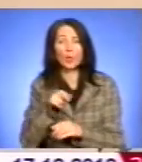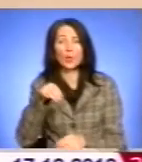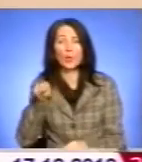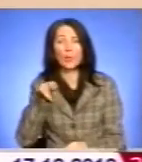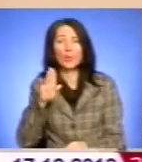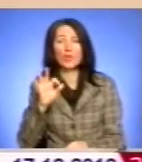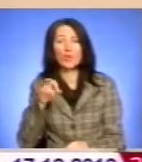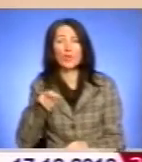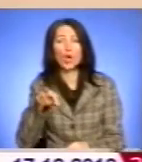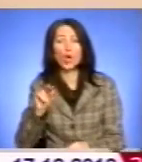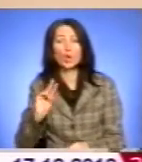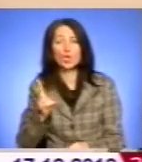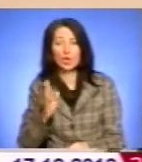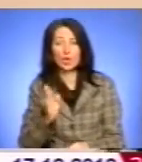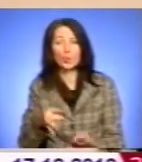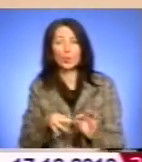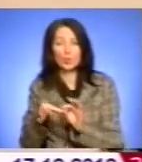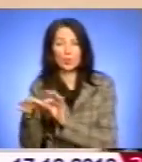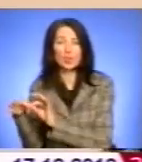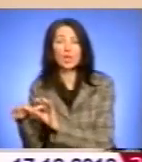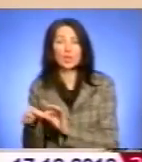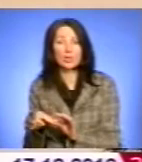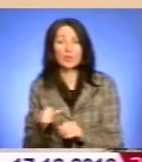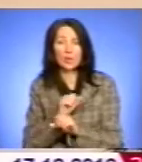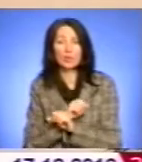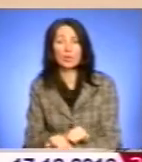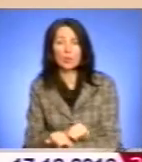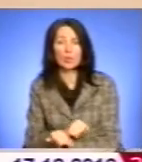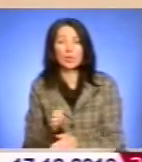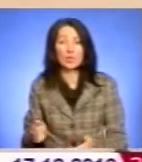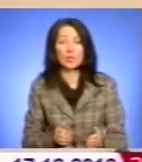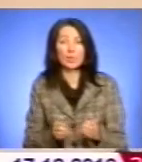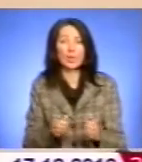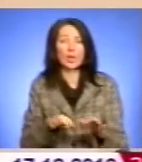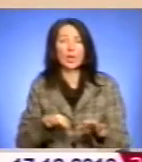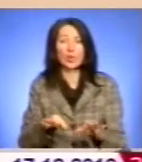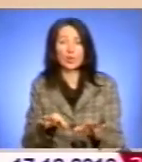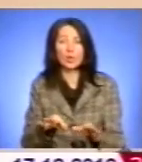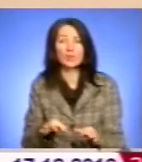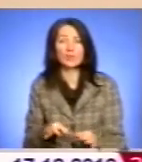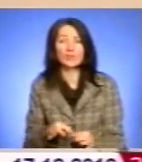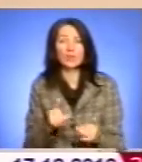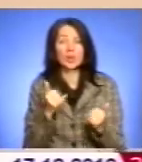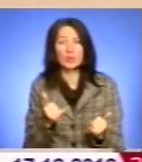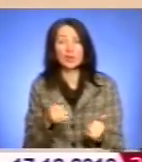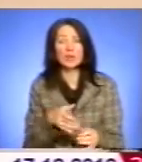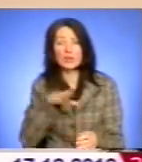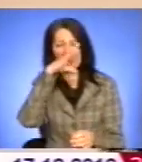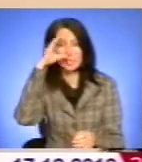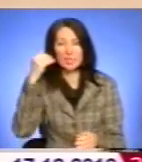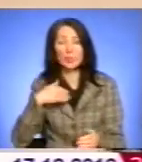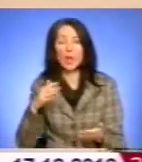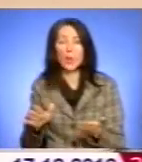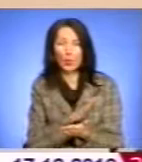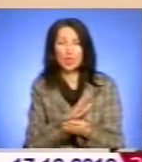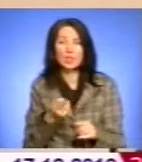Тернопіль-Підволочиськ, також був ускладнений дорожній проїзд. Ну, на даний час за ніч в нас прочистили